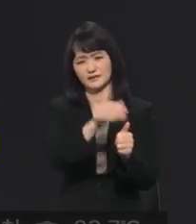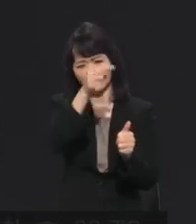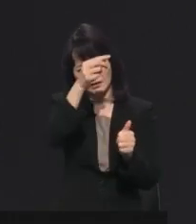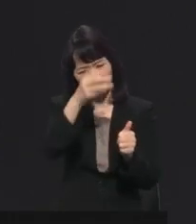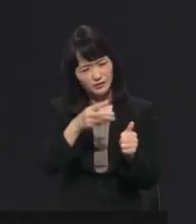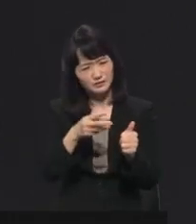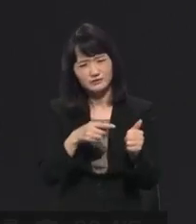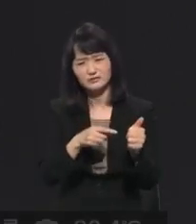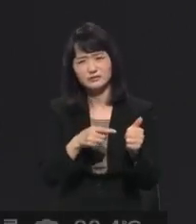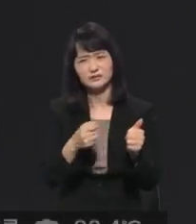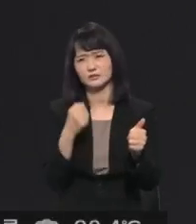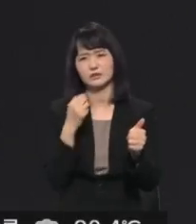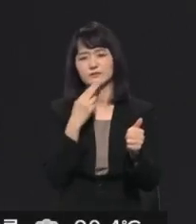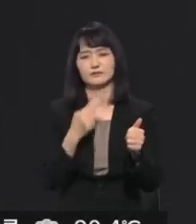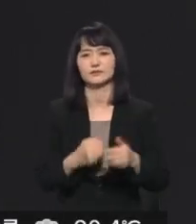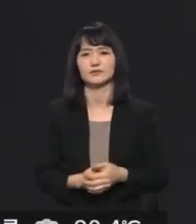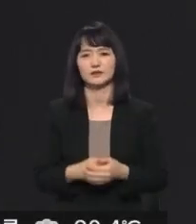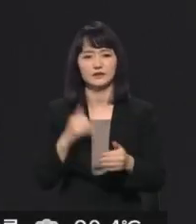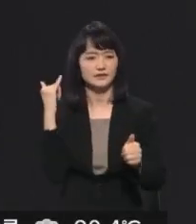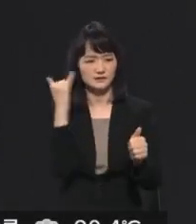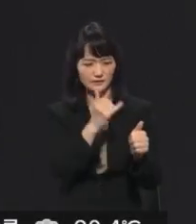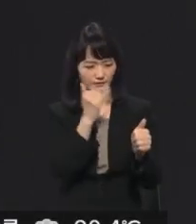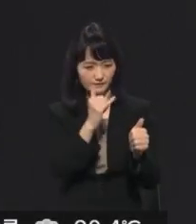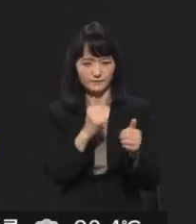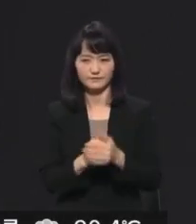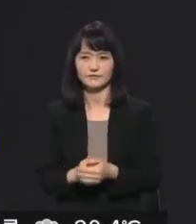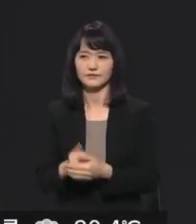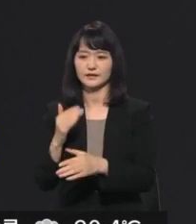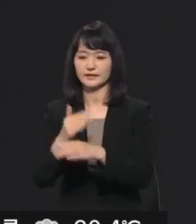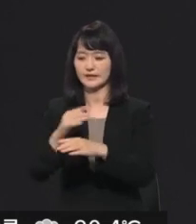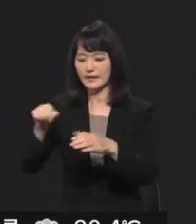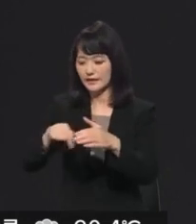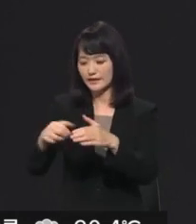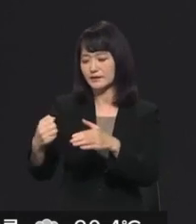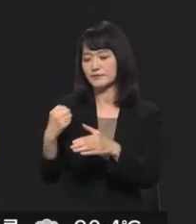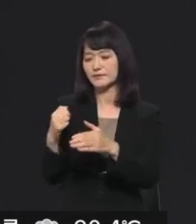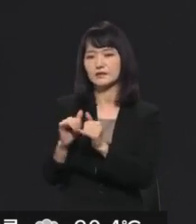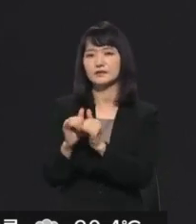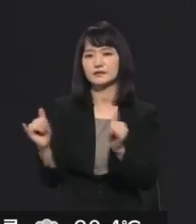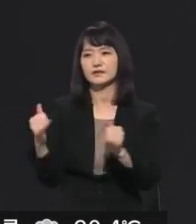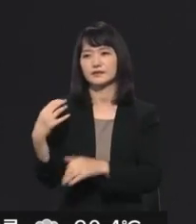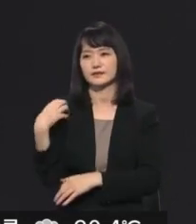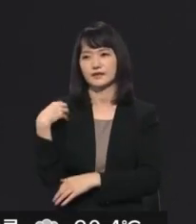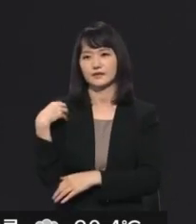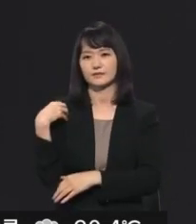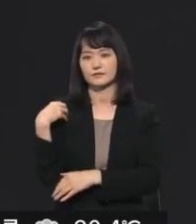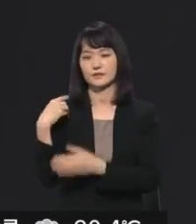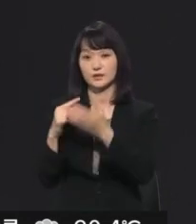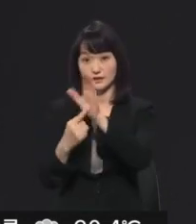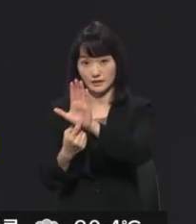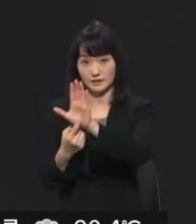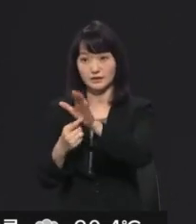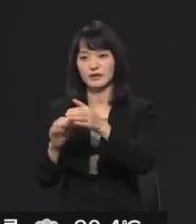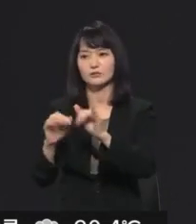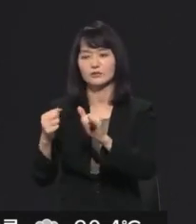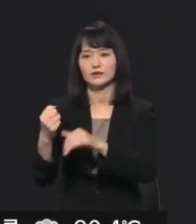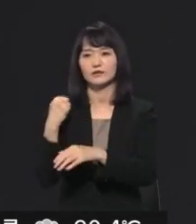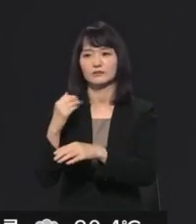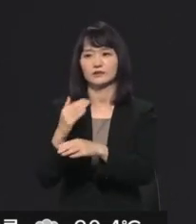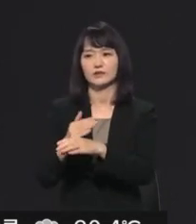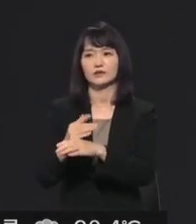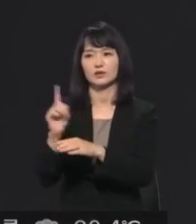그렇죠 그러니까 그 당내에 중 진이나 당내에 그도 영향력이 있는 분들이 책임지고 말씀해 주시는게 당이 그나마 사는